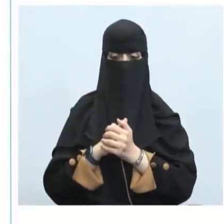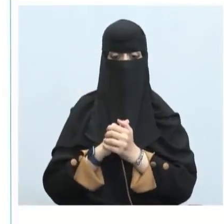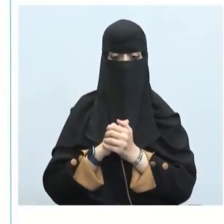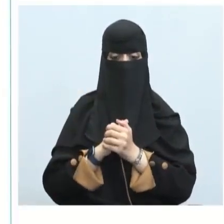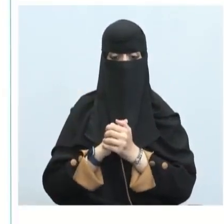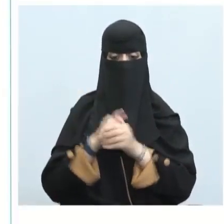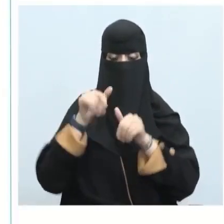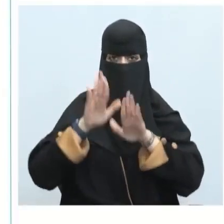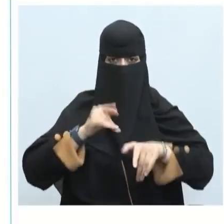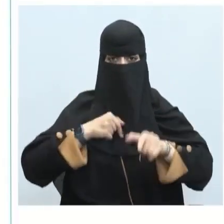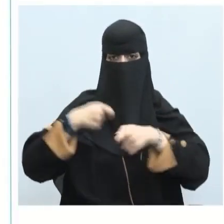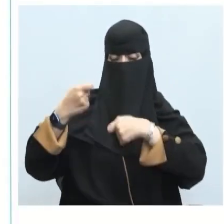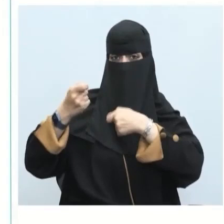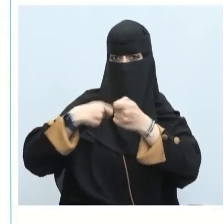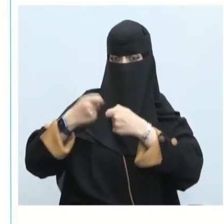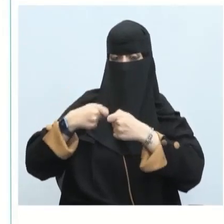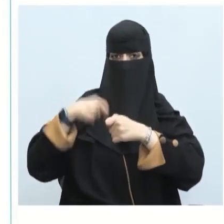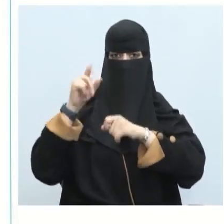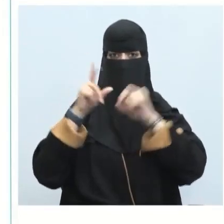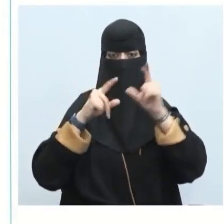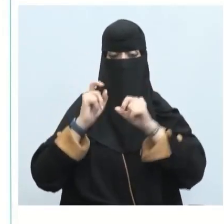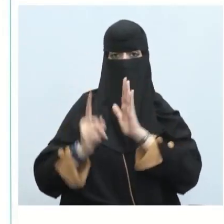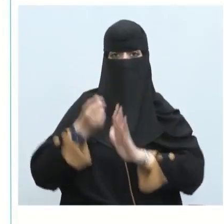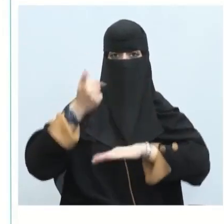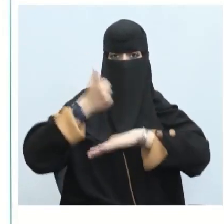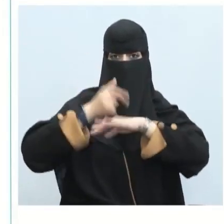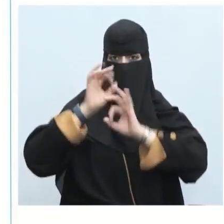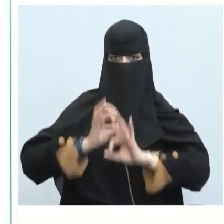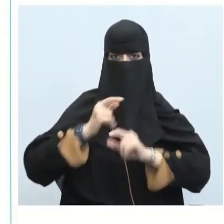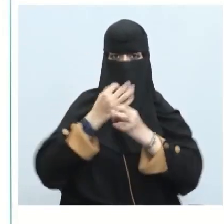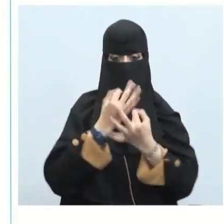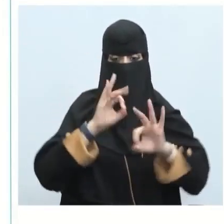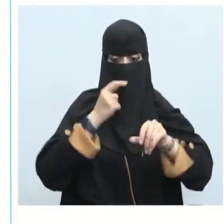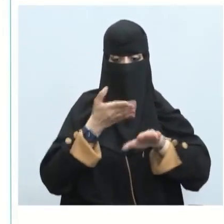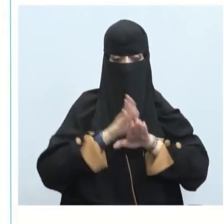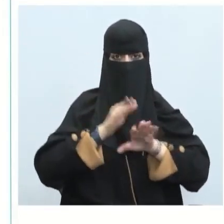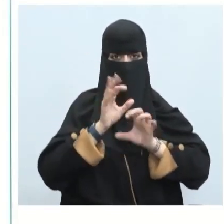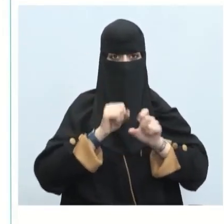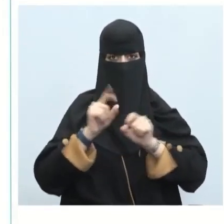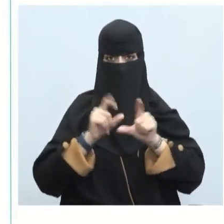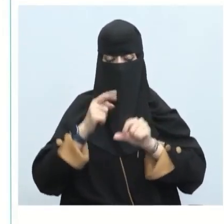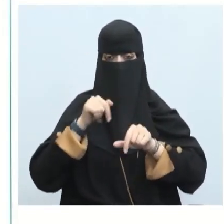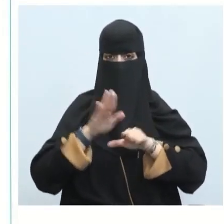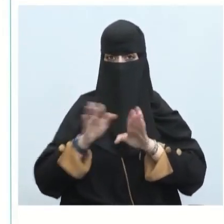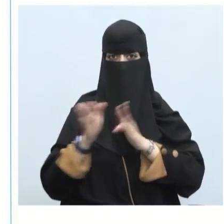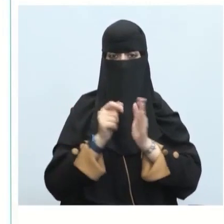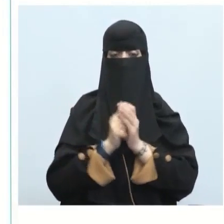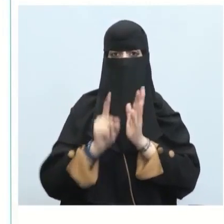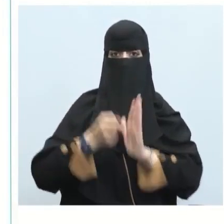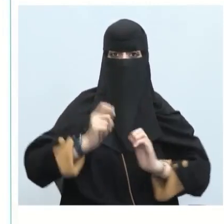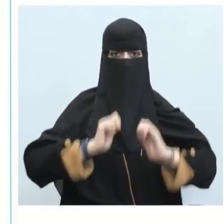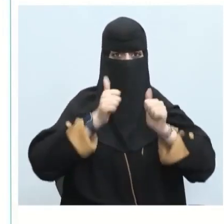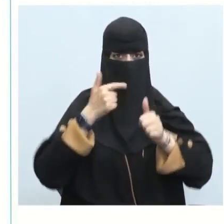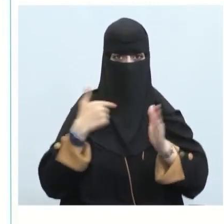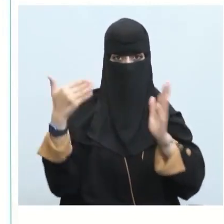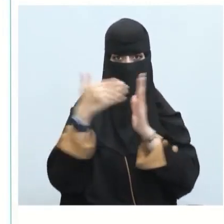ايضا هناك تحديات اولا يعتمد التسويق الالكتروني بشكل كامل على التكنولوجيا والانترنت يمكن ان